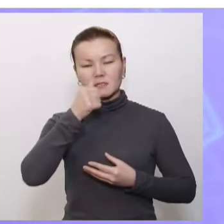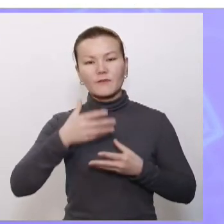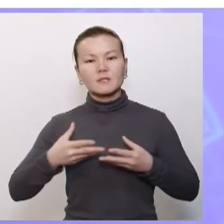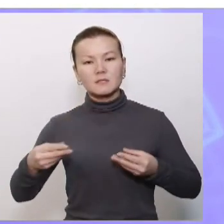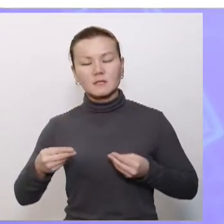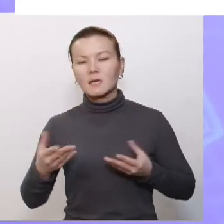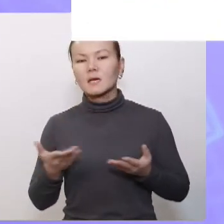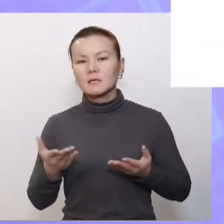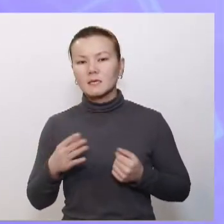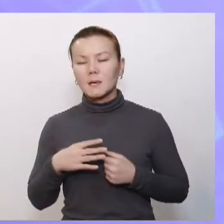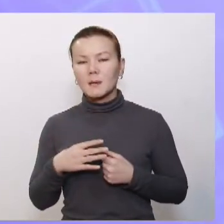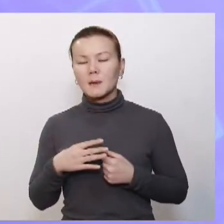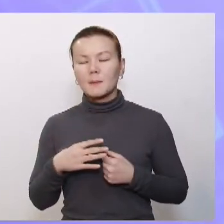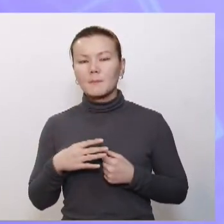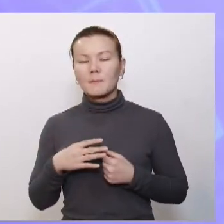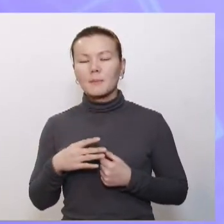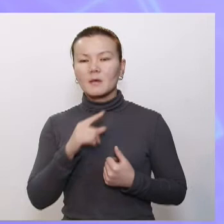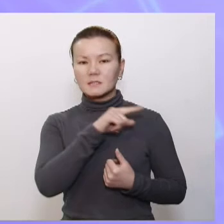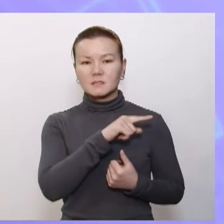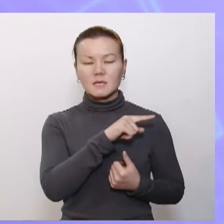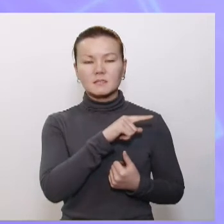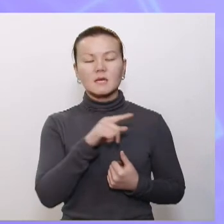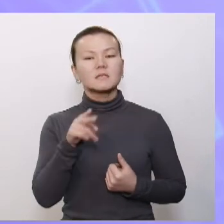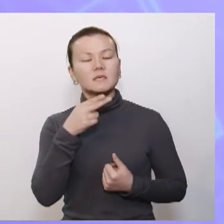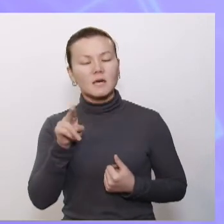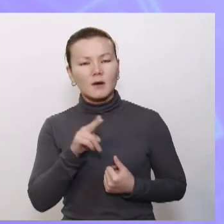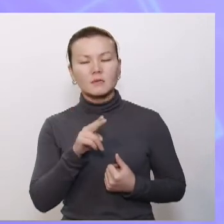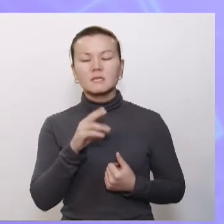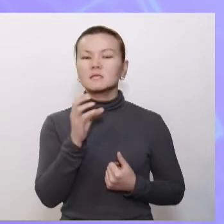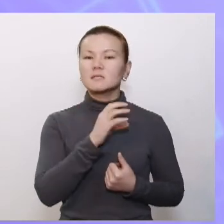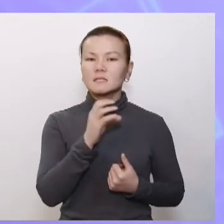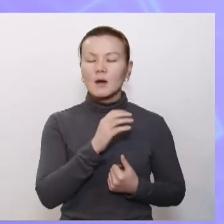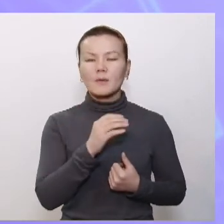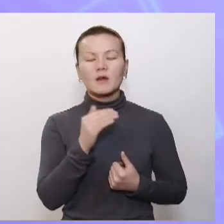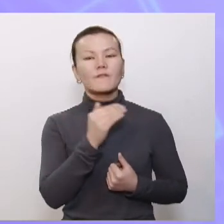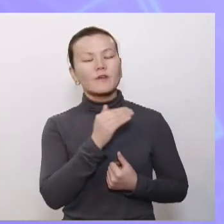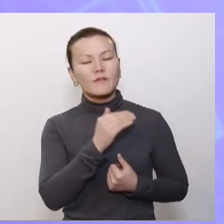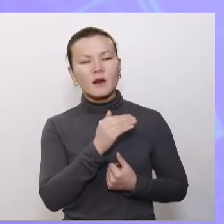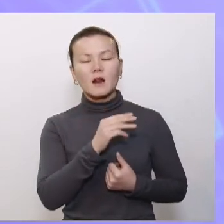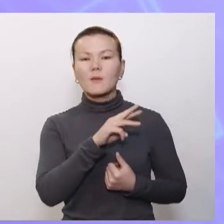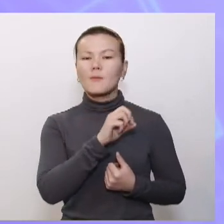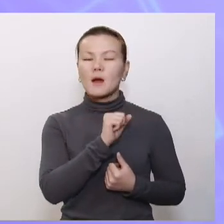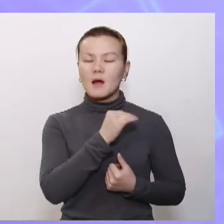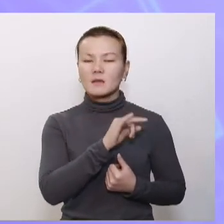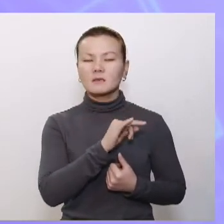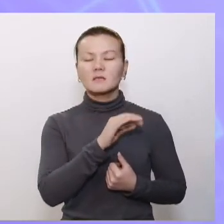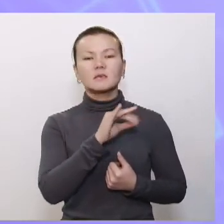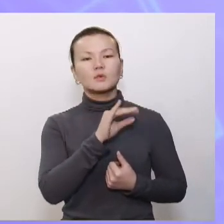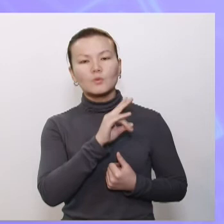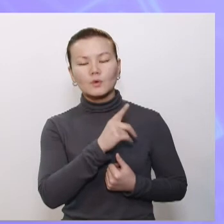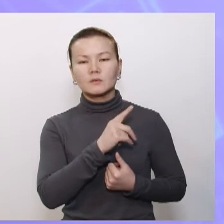Bul jerde dekabr, sentyabr, may, fevral, aprel,